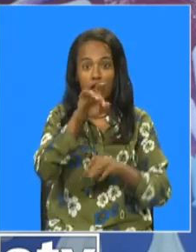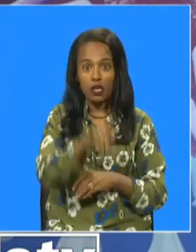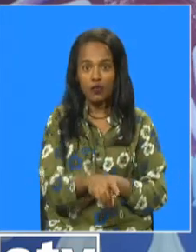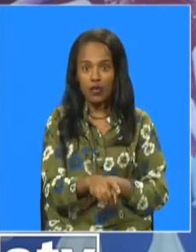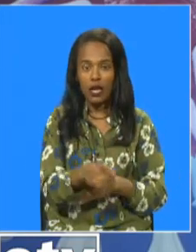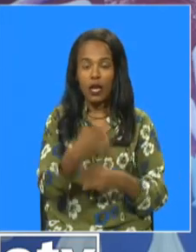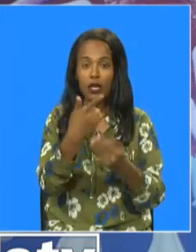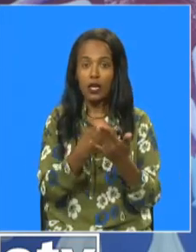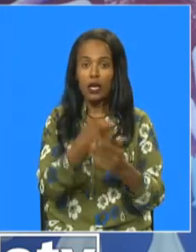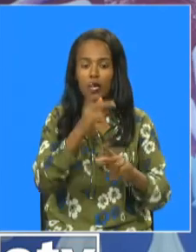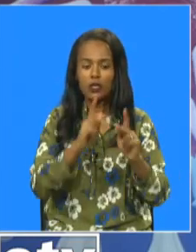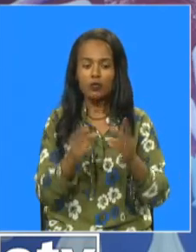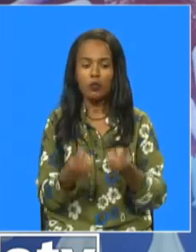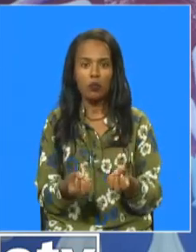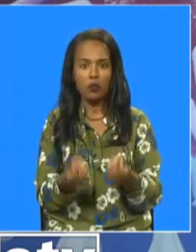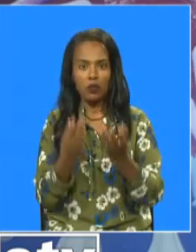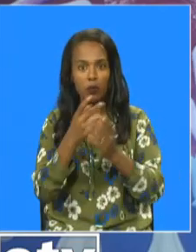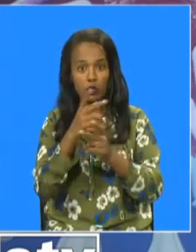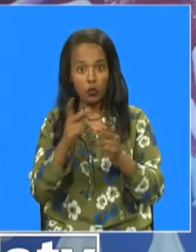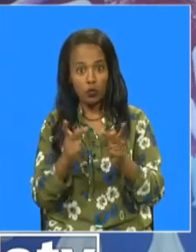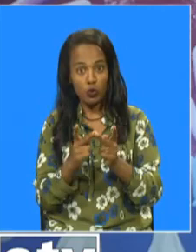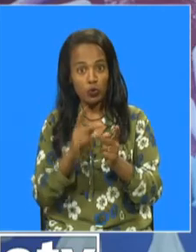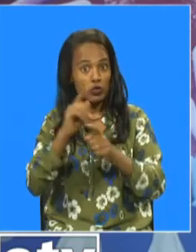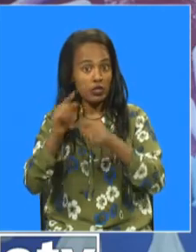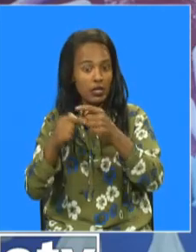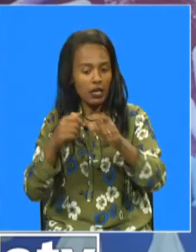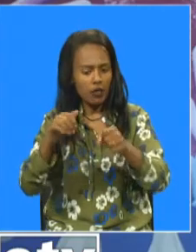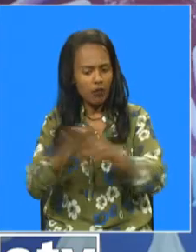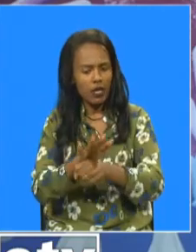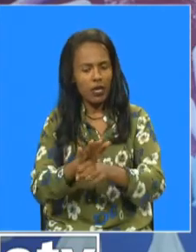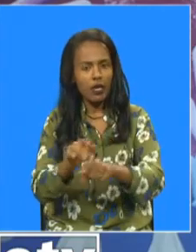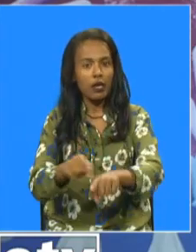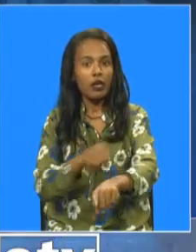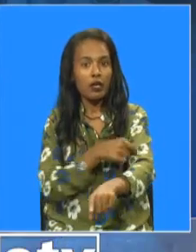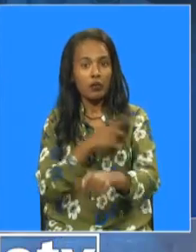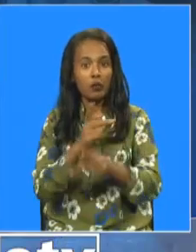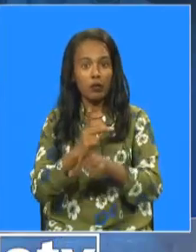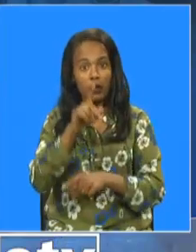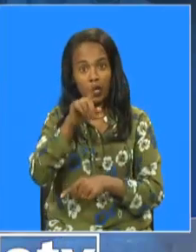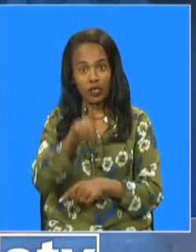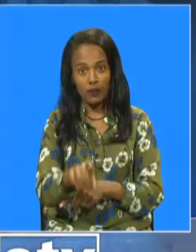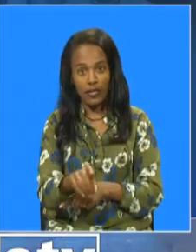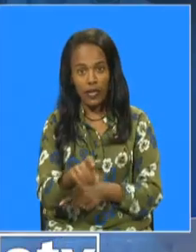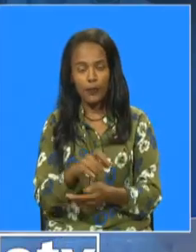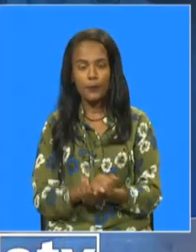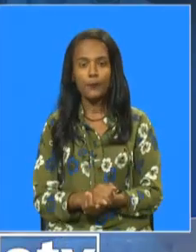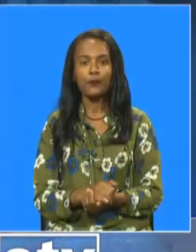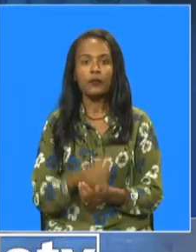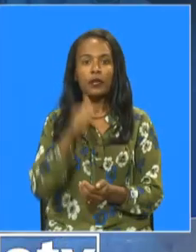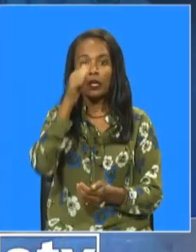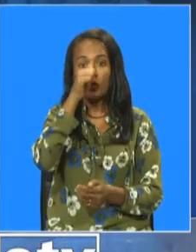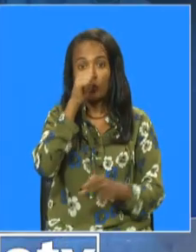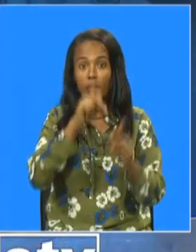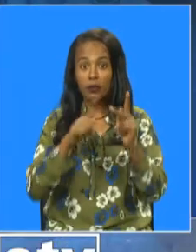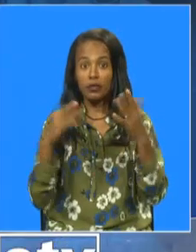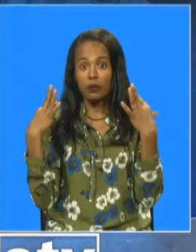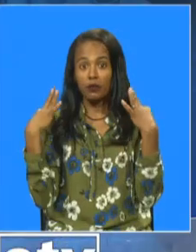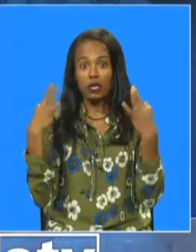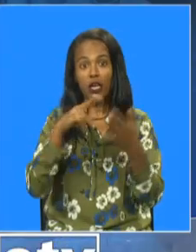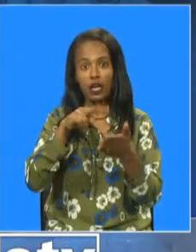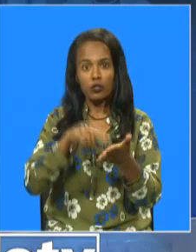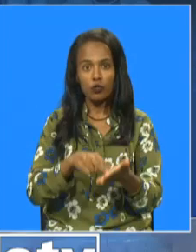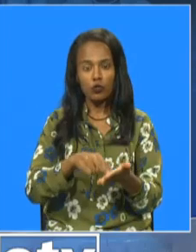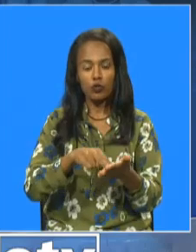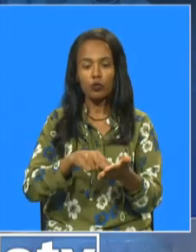ይሄ ህዝብ የሚበዛባቸው ስፍራዎች ሲኬድ በቂ ርቀት መጠበቅ ያስፈልጋል። የኢትዮጵያ ህብረተሰብ ጤና